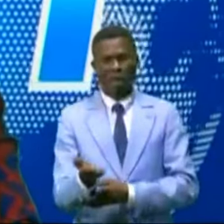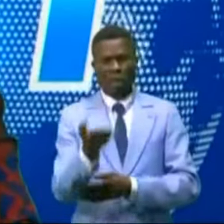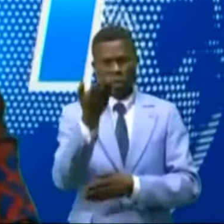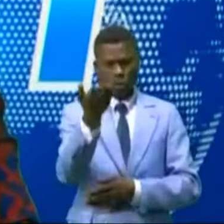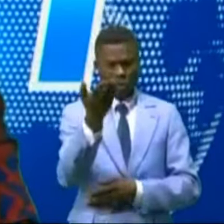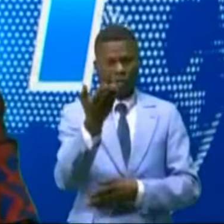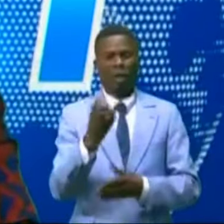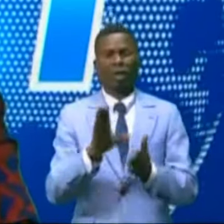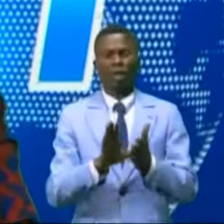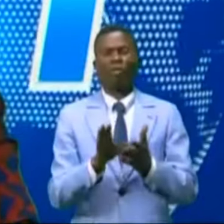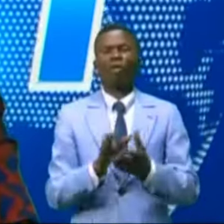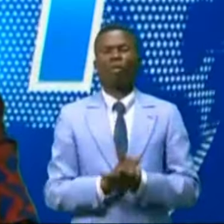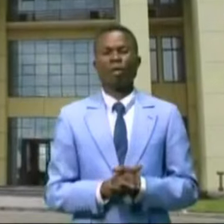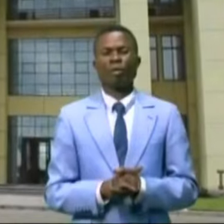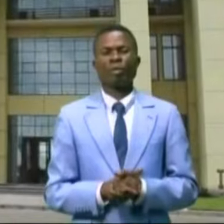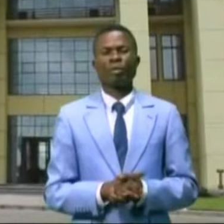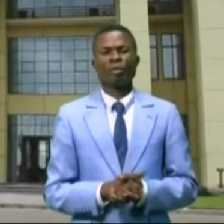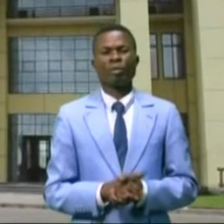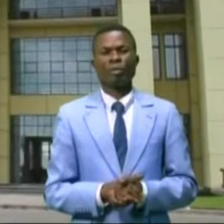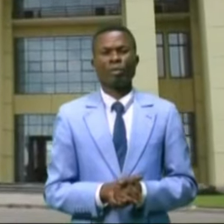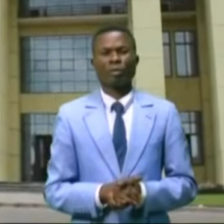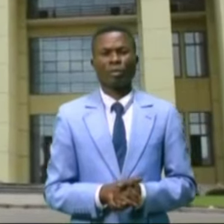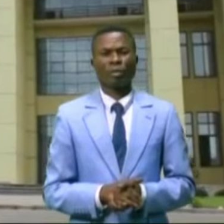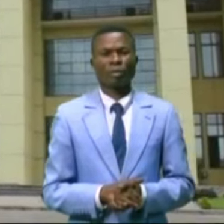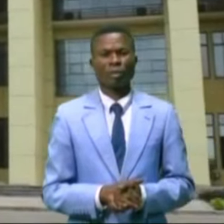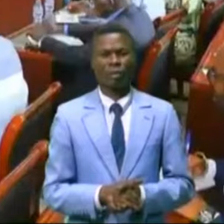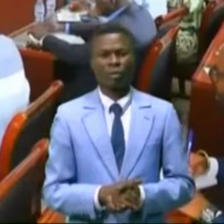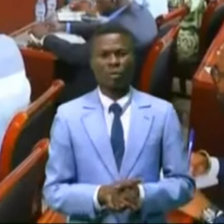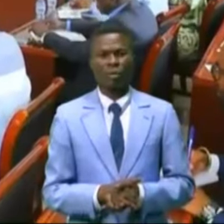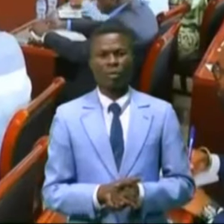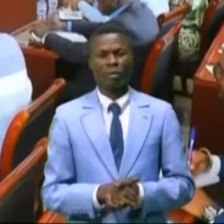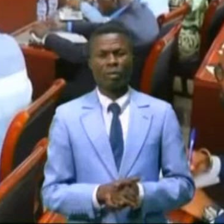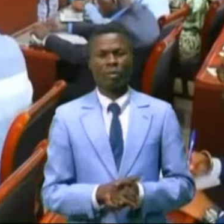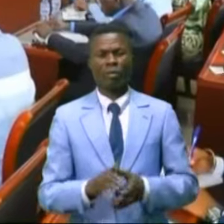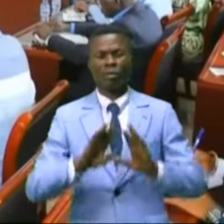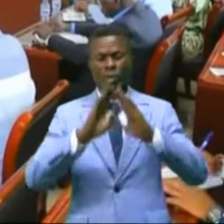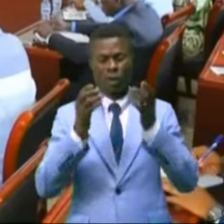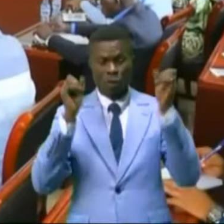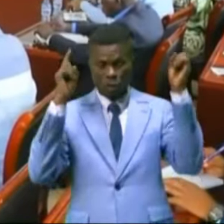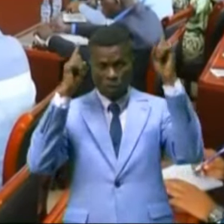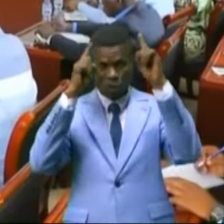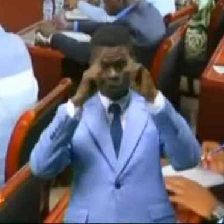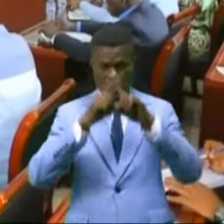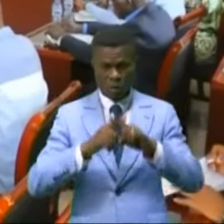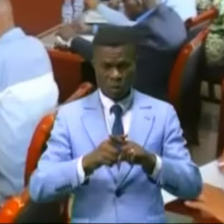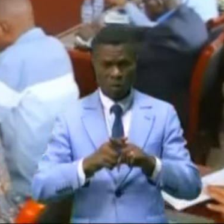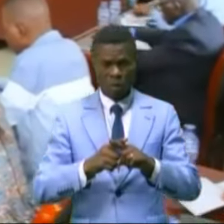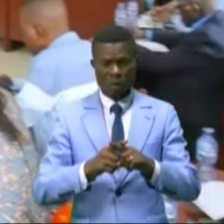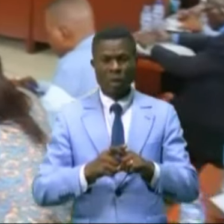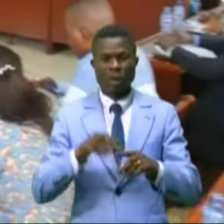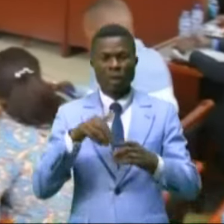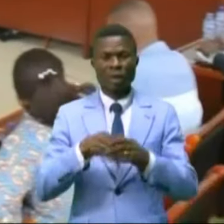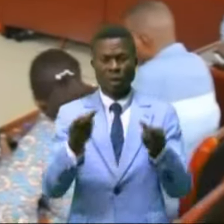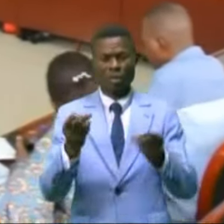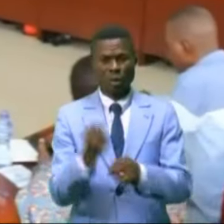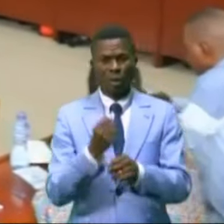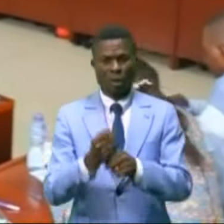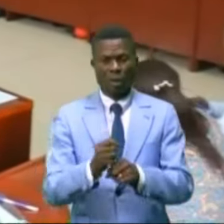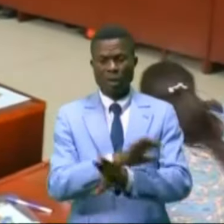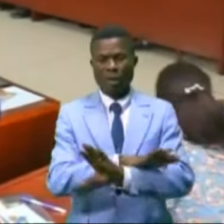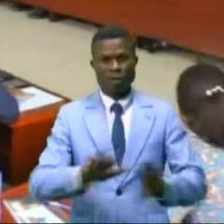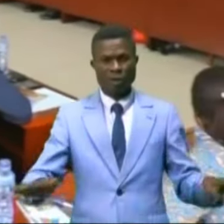junior bonuma toute confusion et chevauchement entre services désormais